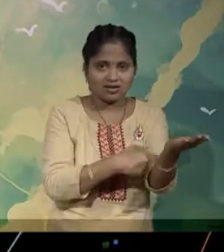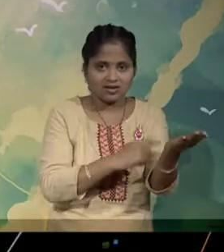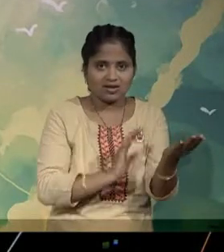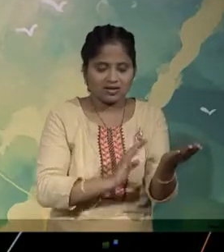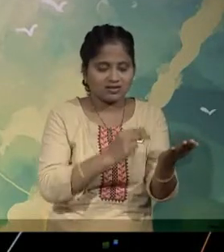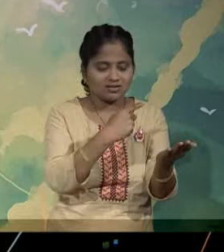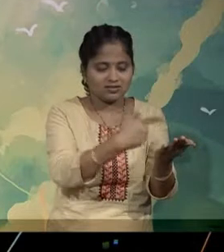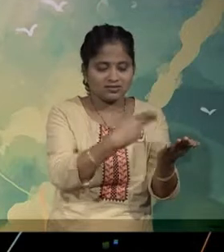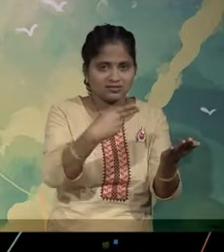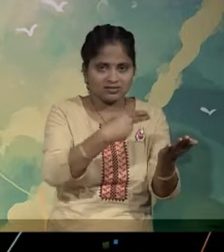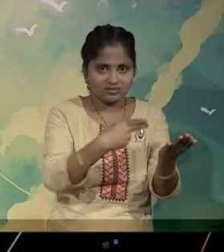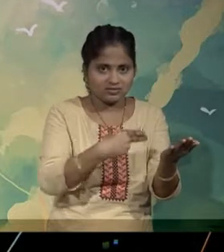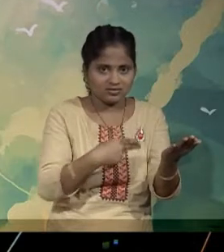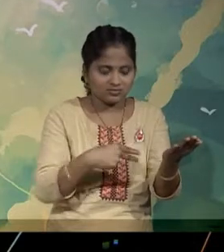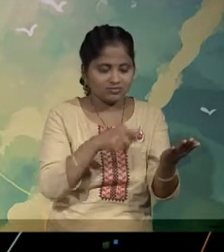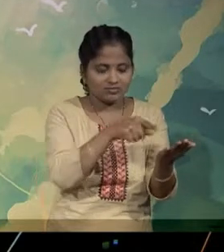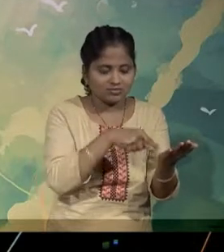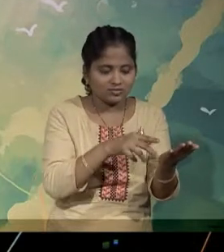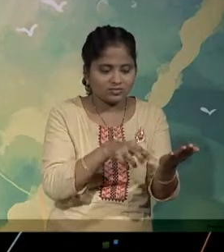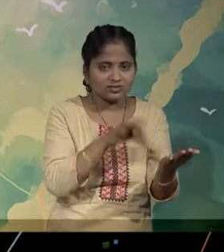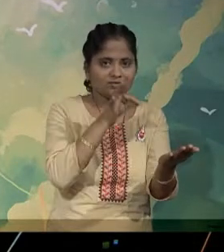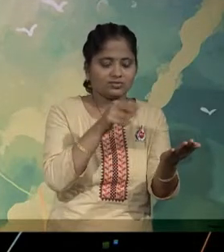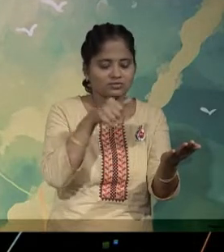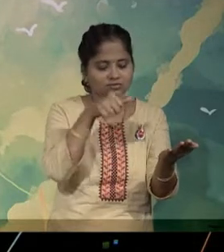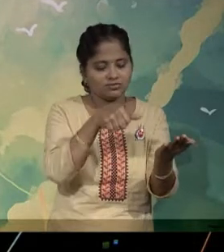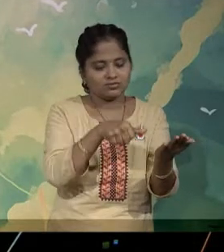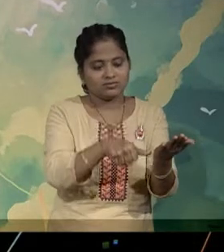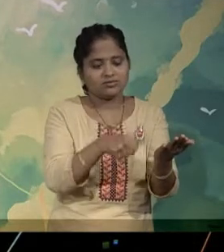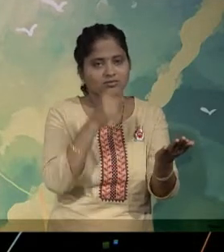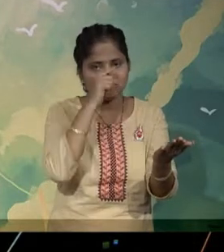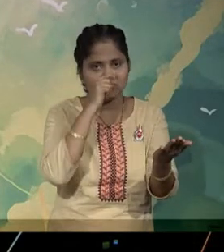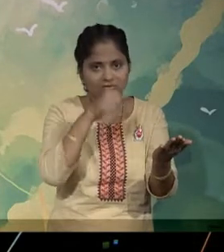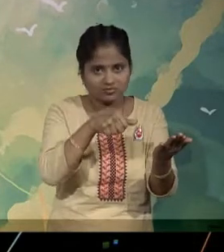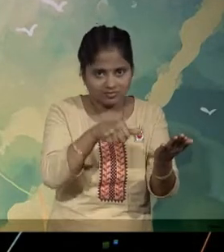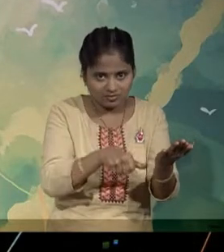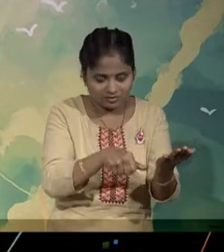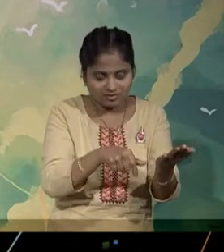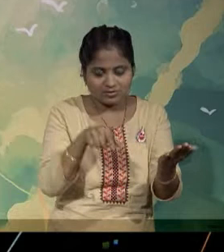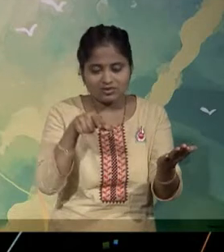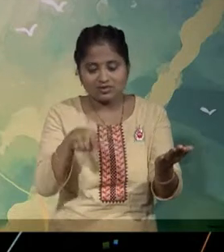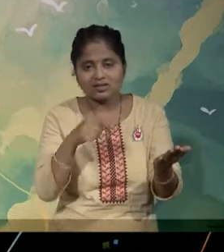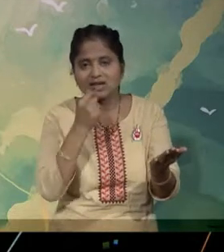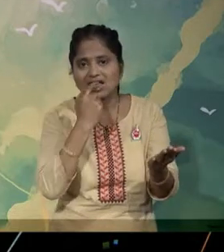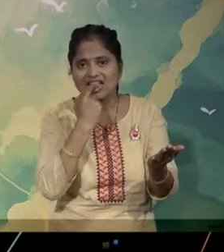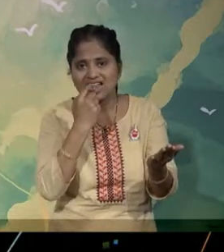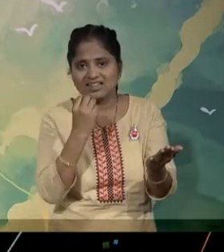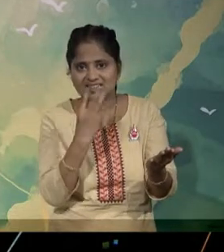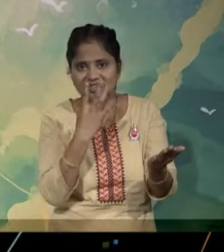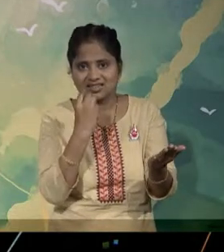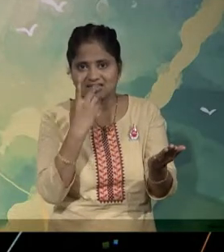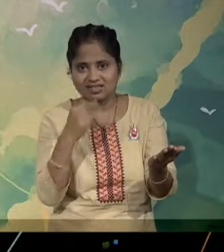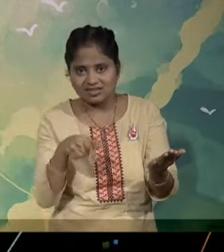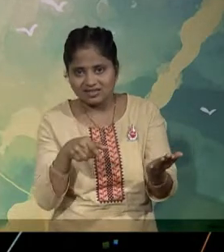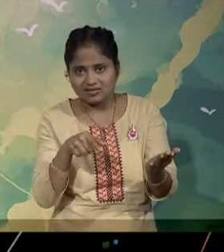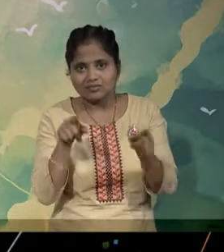युनिटाचेर तुमच्या आवडत्या उमेदवाराच्या सामकार आशिल्लो निळो बटन दाबतकीच लाल रंगाची लायट